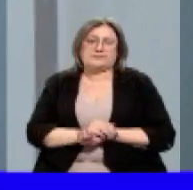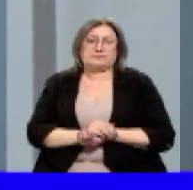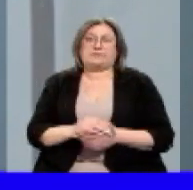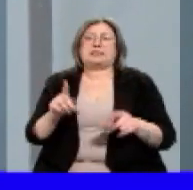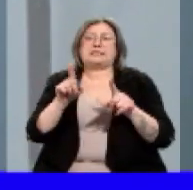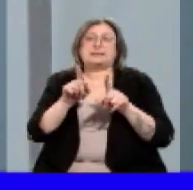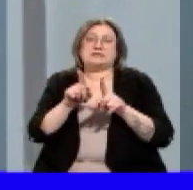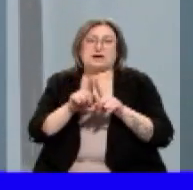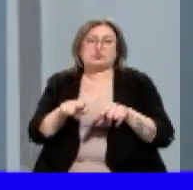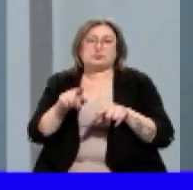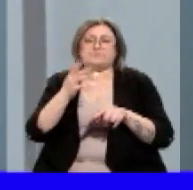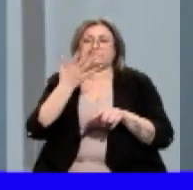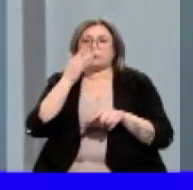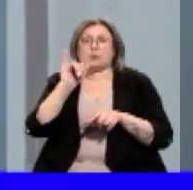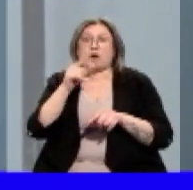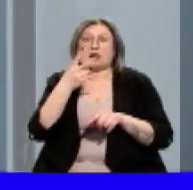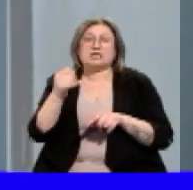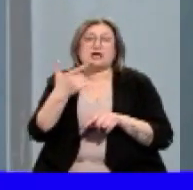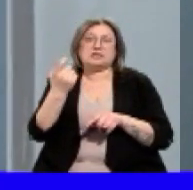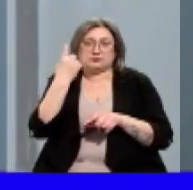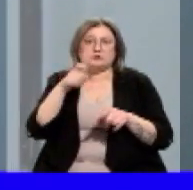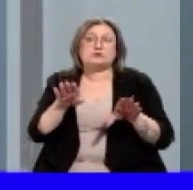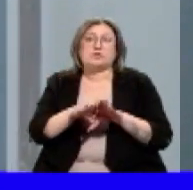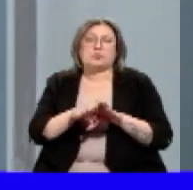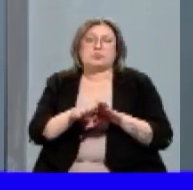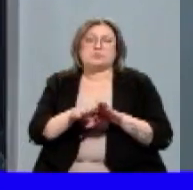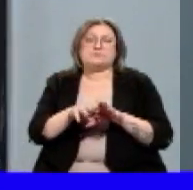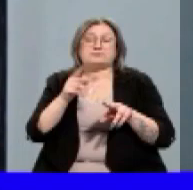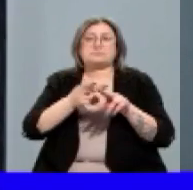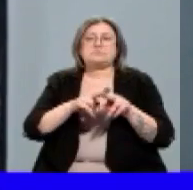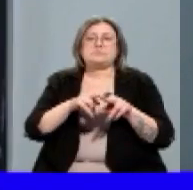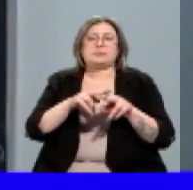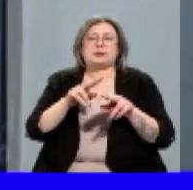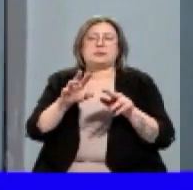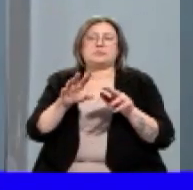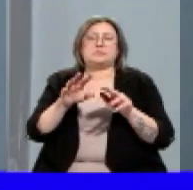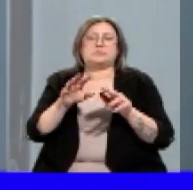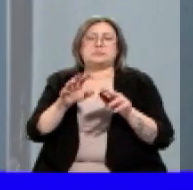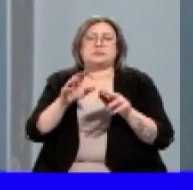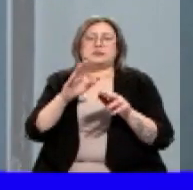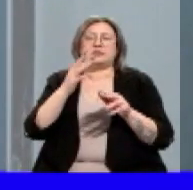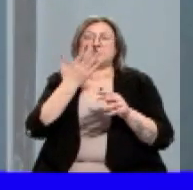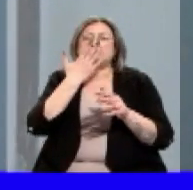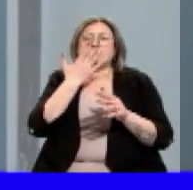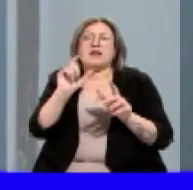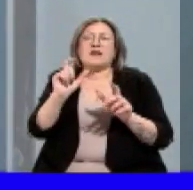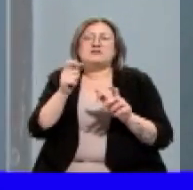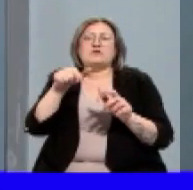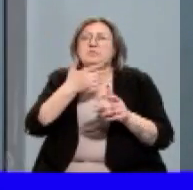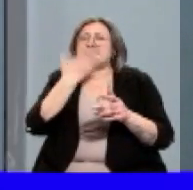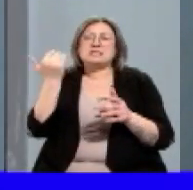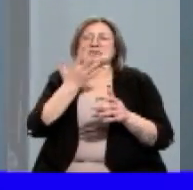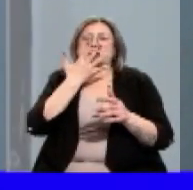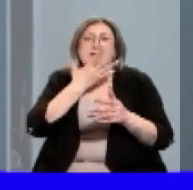Также, получается, угарный газ, знаете, что такое? Угарный газ – это такое, получается, вещество, которое у него нет